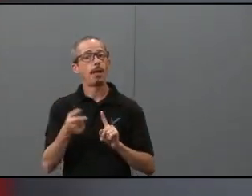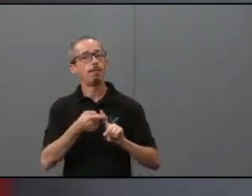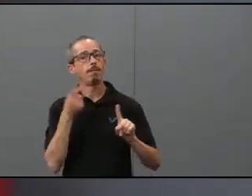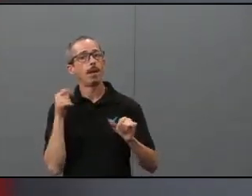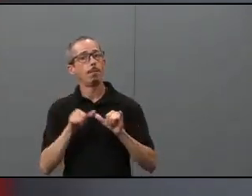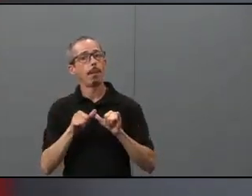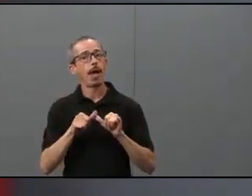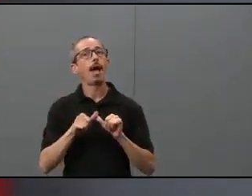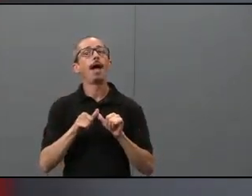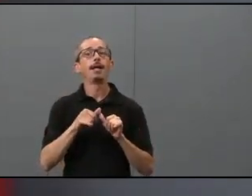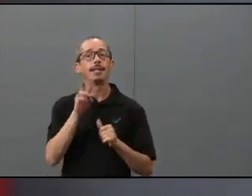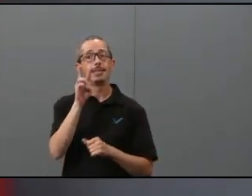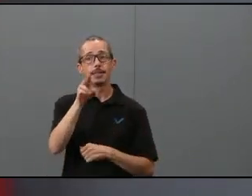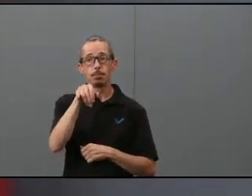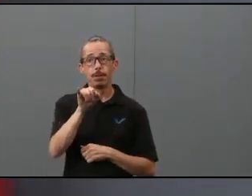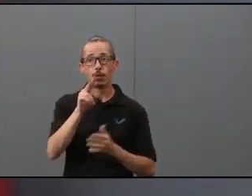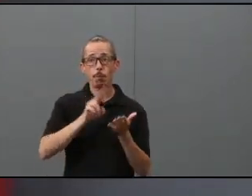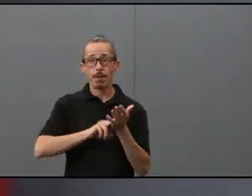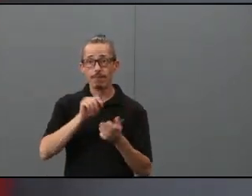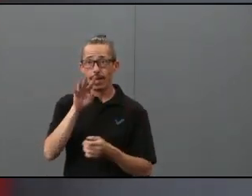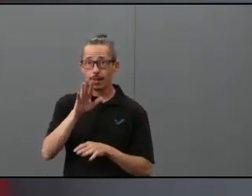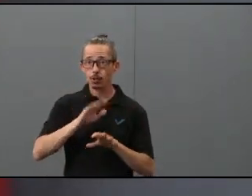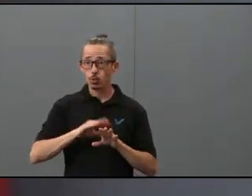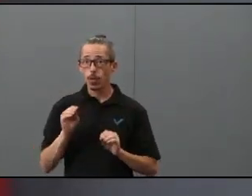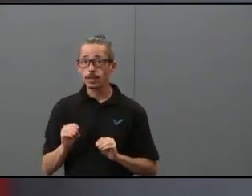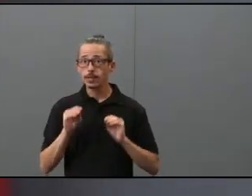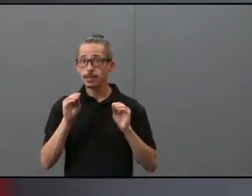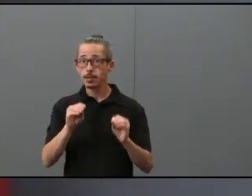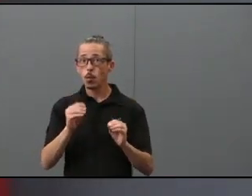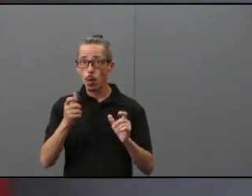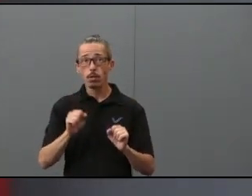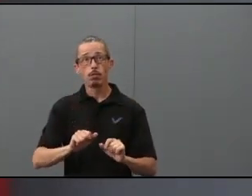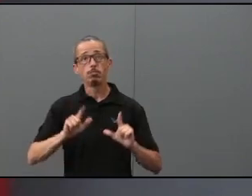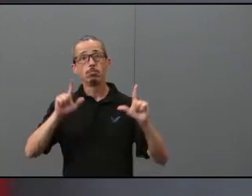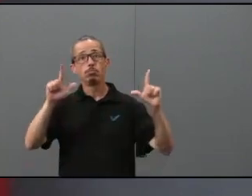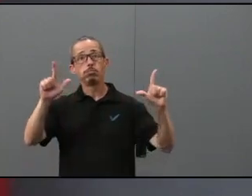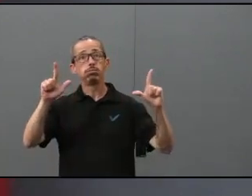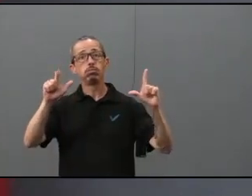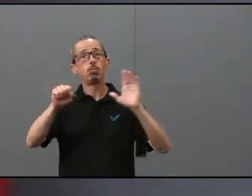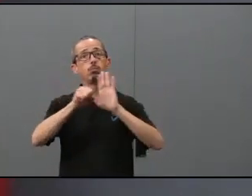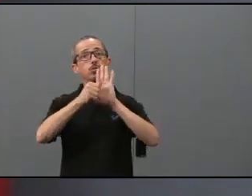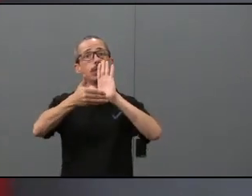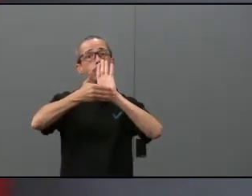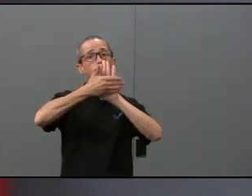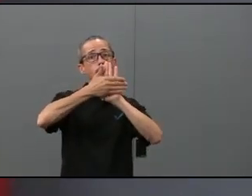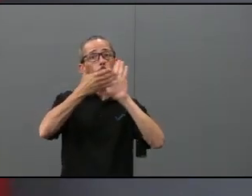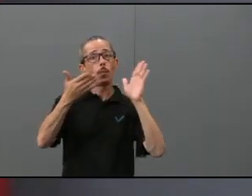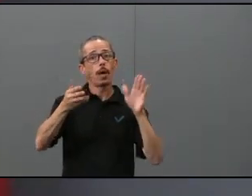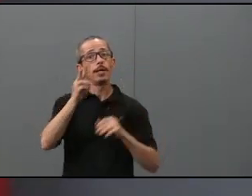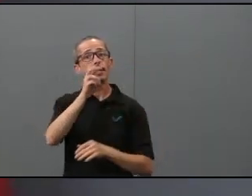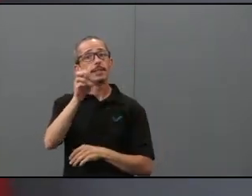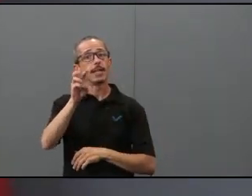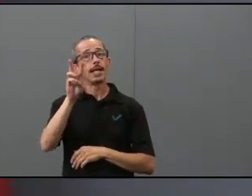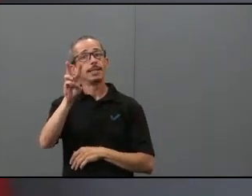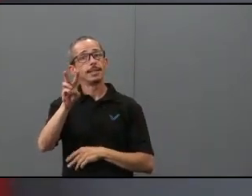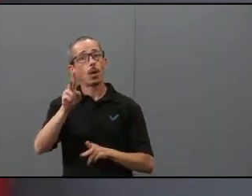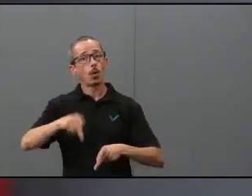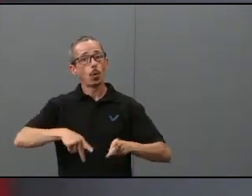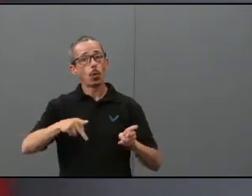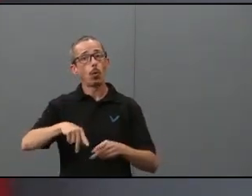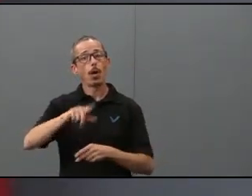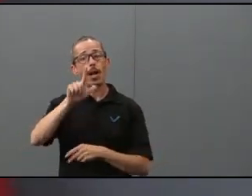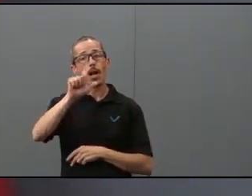du 6 mai 2024 concernant l'installation d'une enseigne murale sur l'immeubl situés au 606 rue la